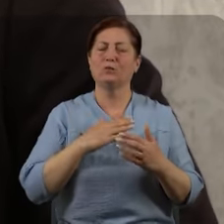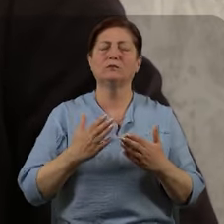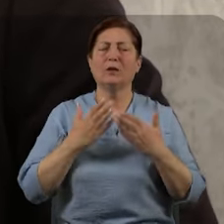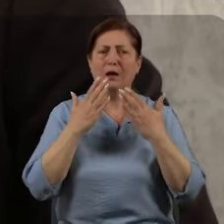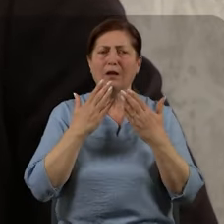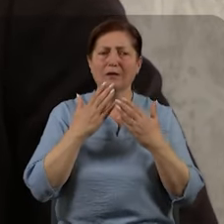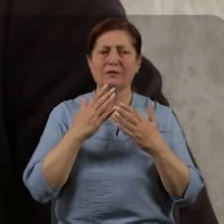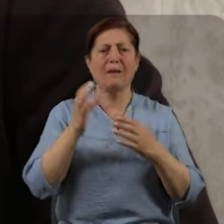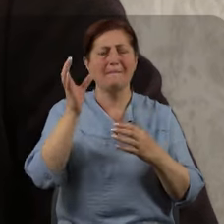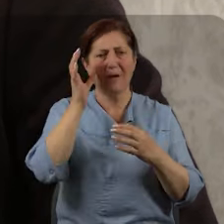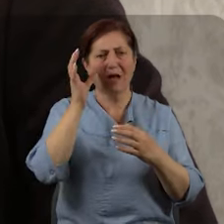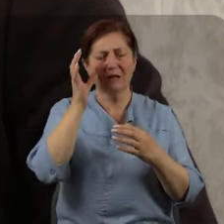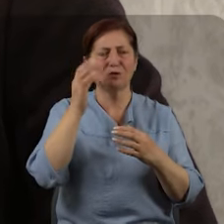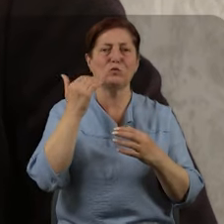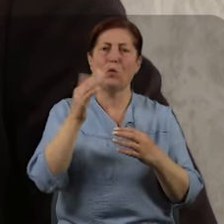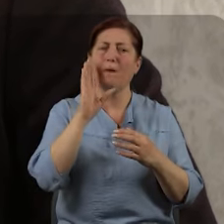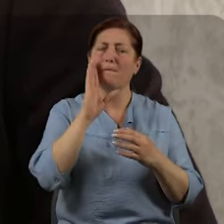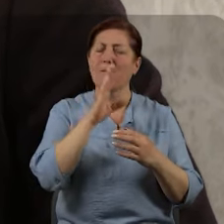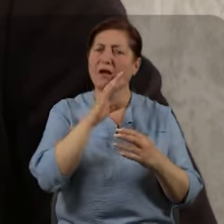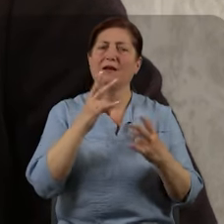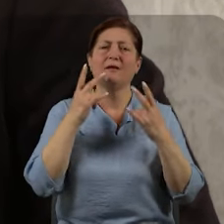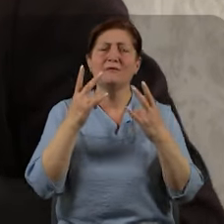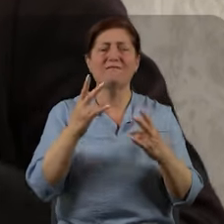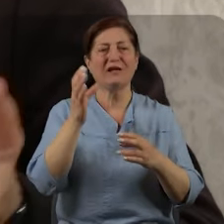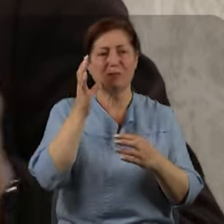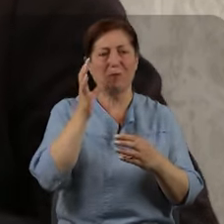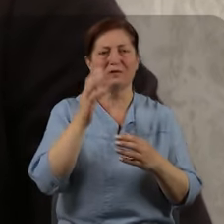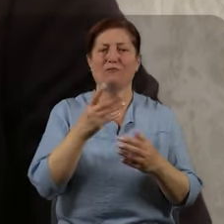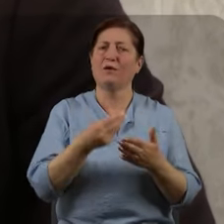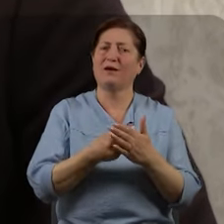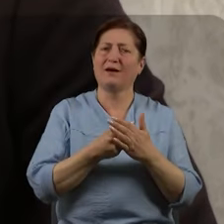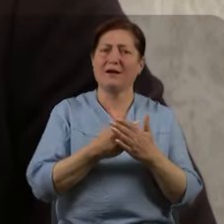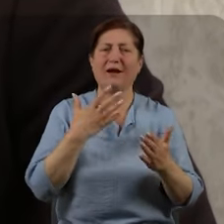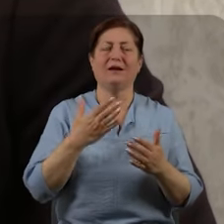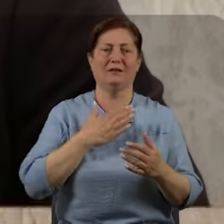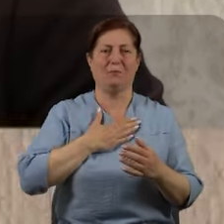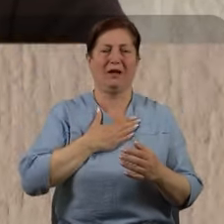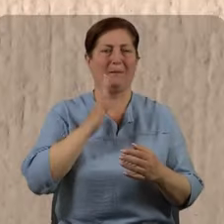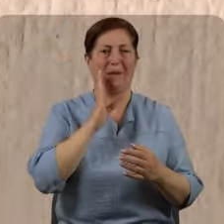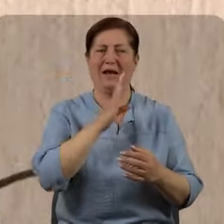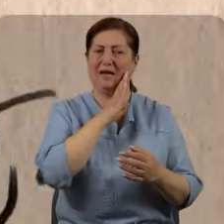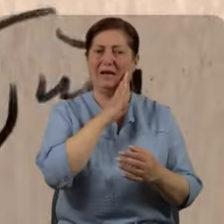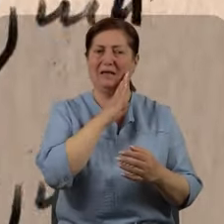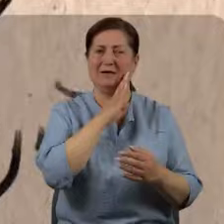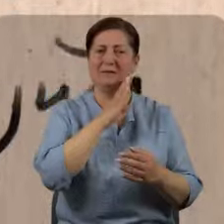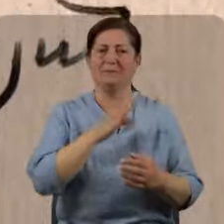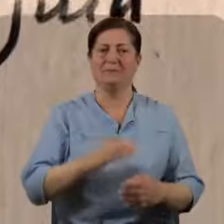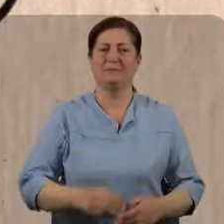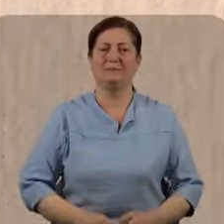նվիրված ստեղծագործությունները եւ նաեւ այսպես գնահատենք նաեւ մեր մայրերին։